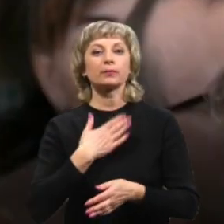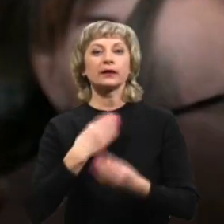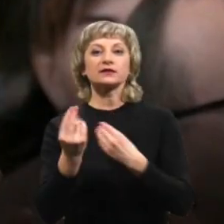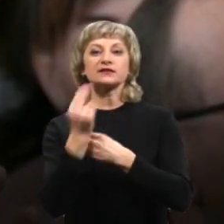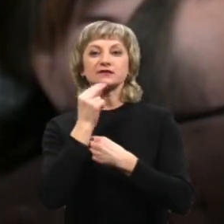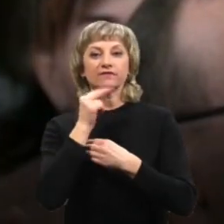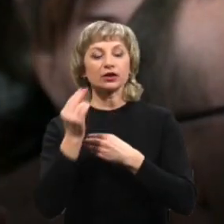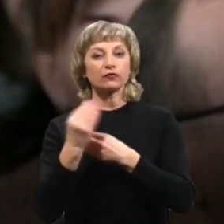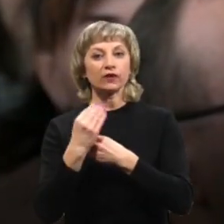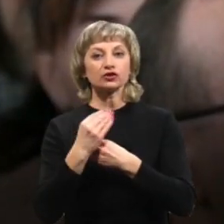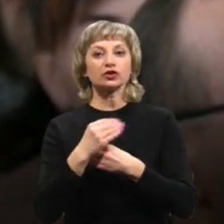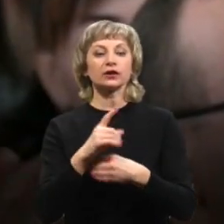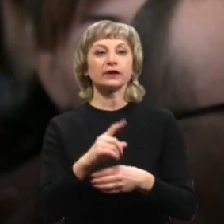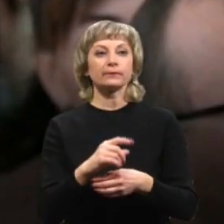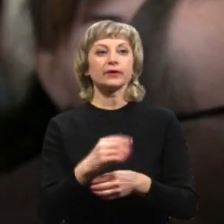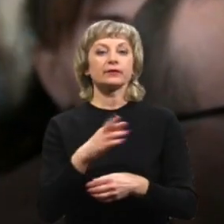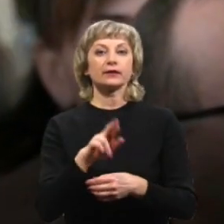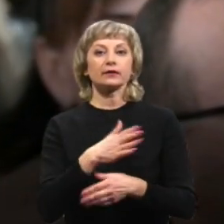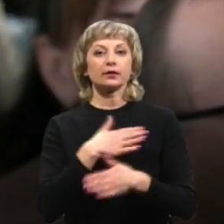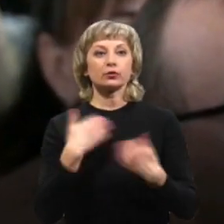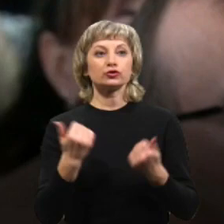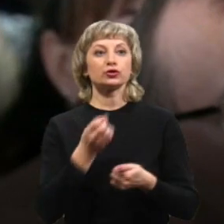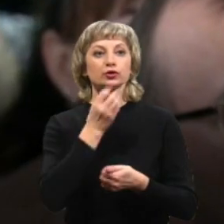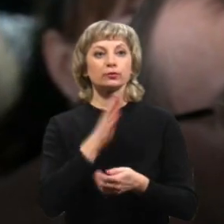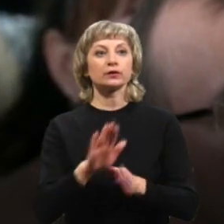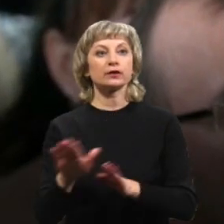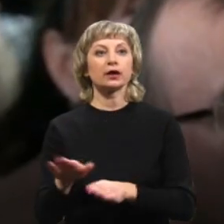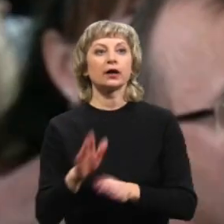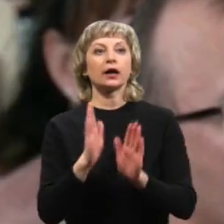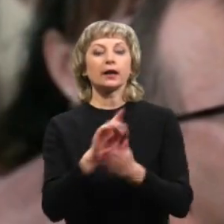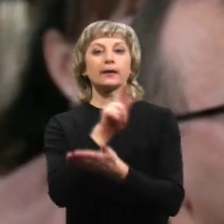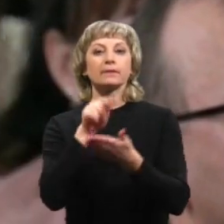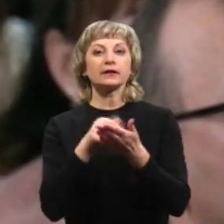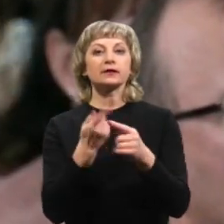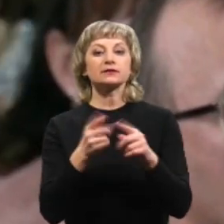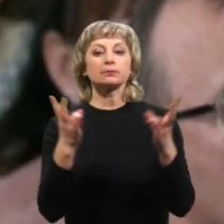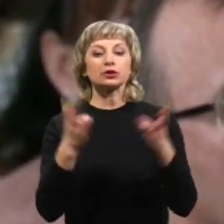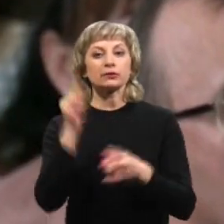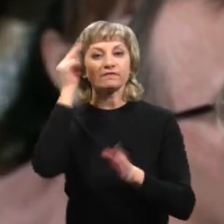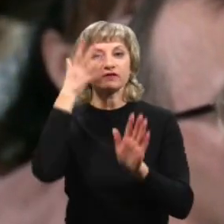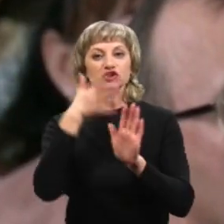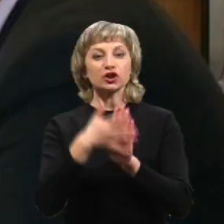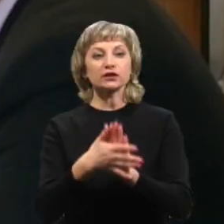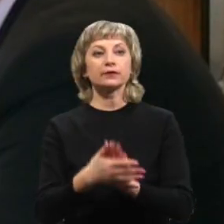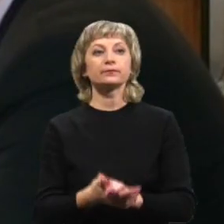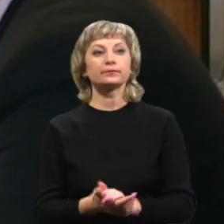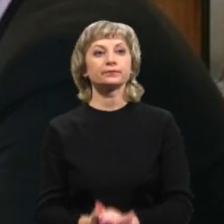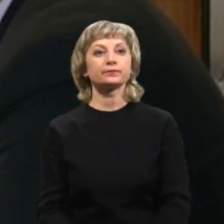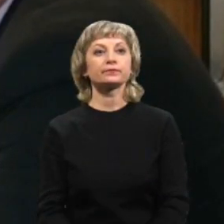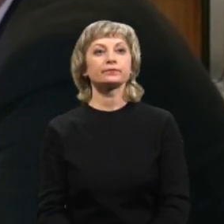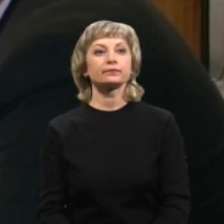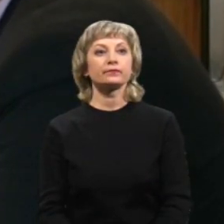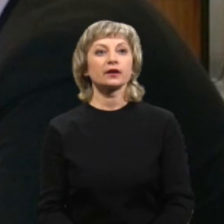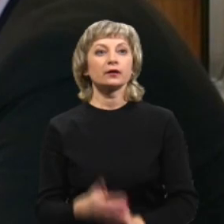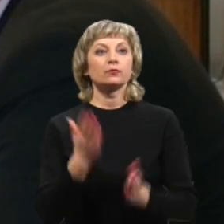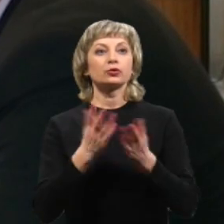звинувачили в заангажованості. Я не хочу. Добре, не домовились. Хочу. Але питання це потрібно вивчати. Хто захоче, Ірина Сахна, дуже мало людей